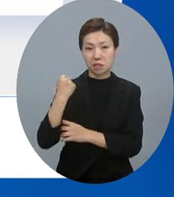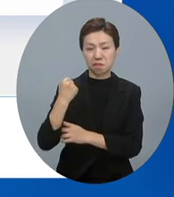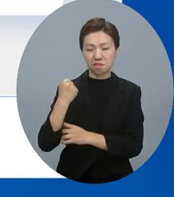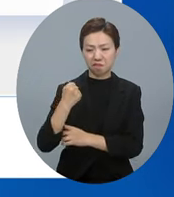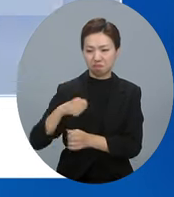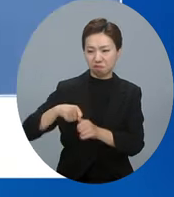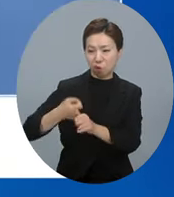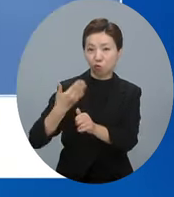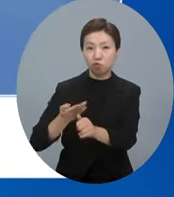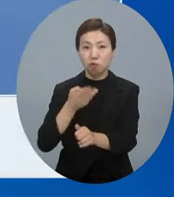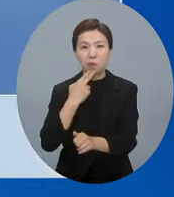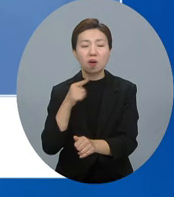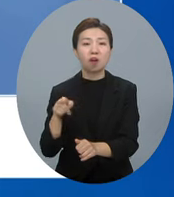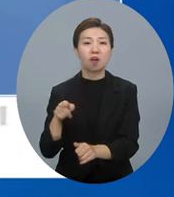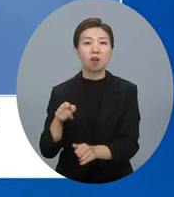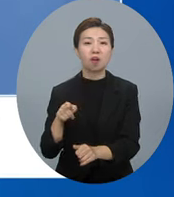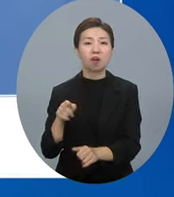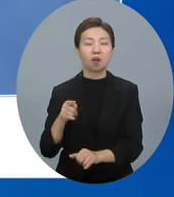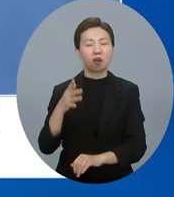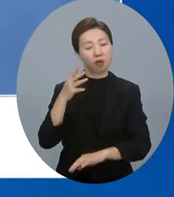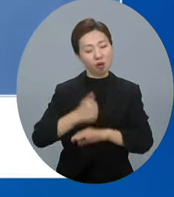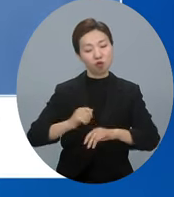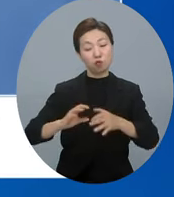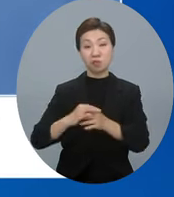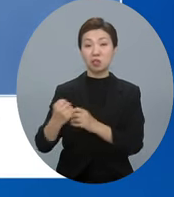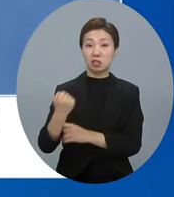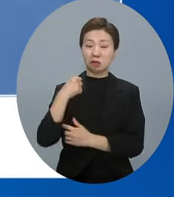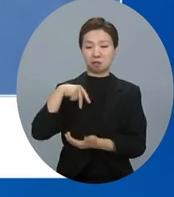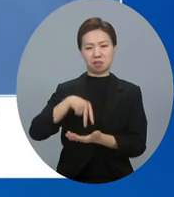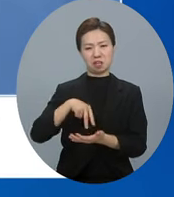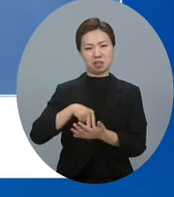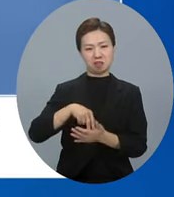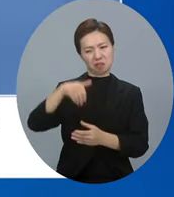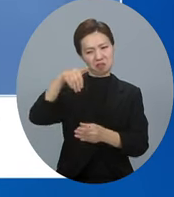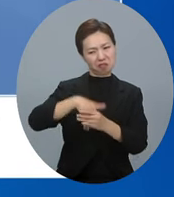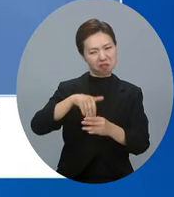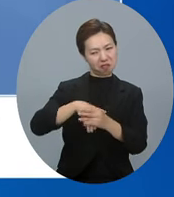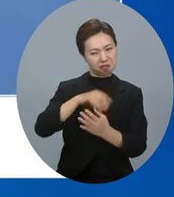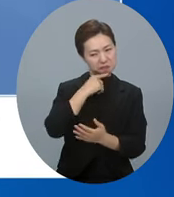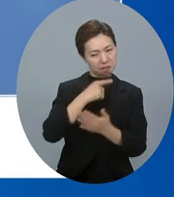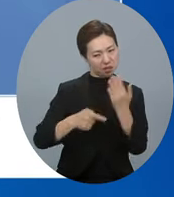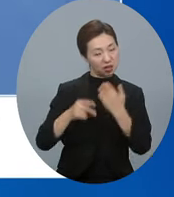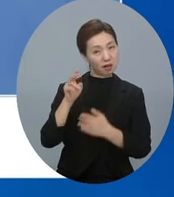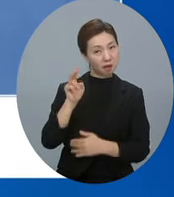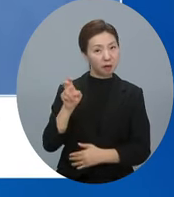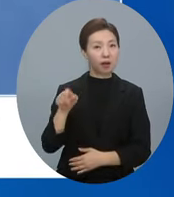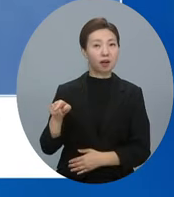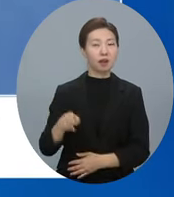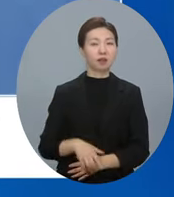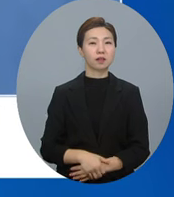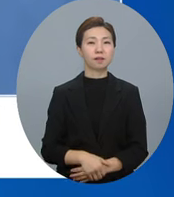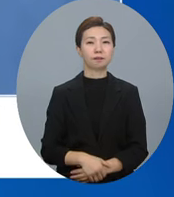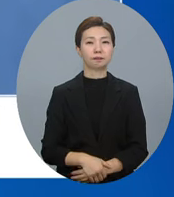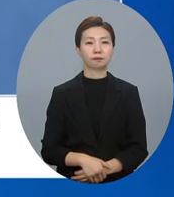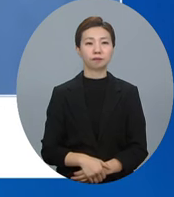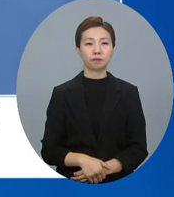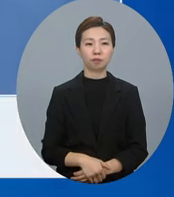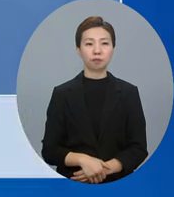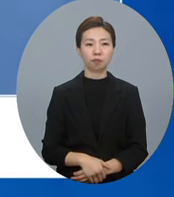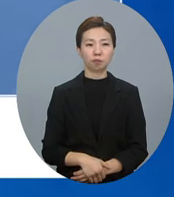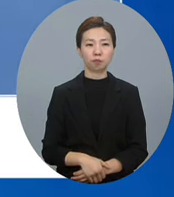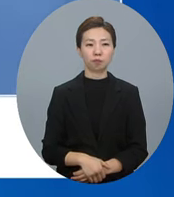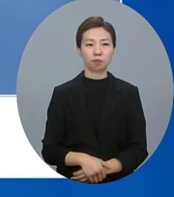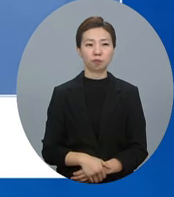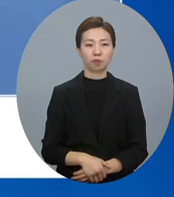때문에 어쨌든 어 국민의 힘 입장에선 선거 악재다 이렇게 보고요 어이 그